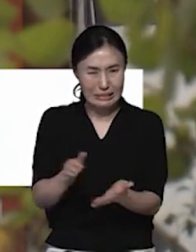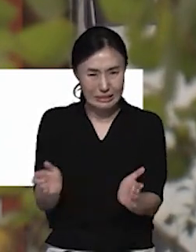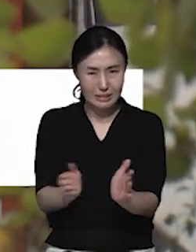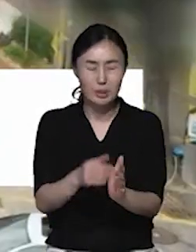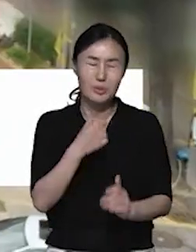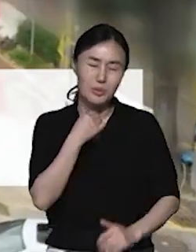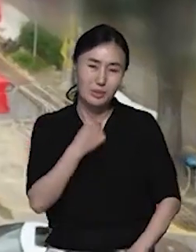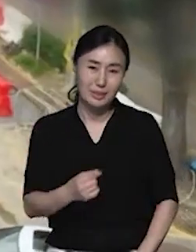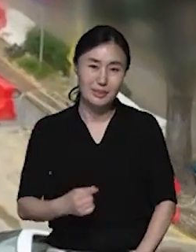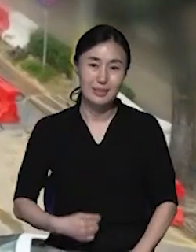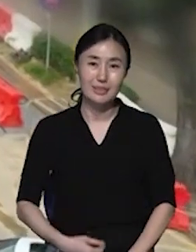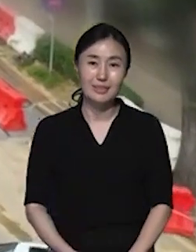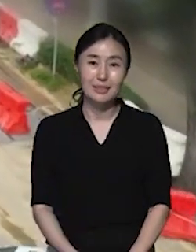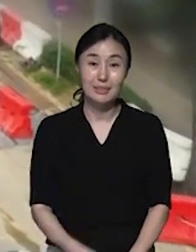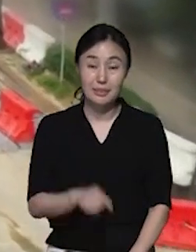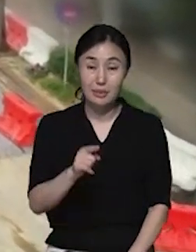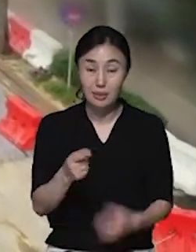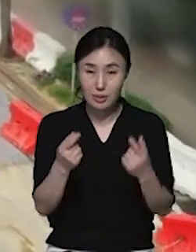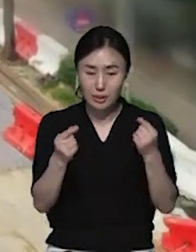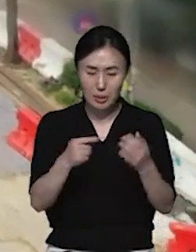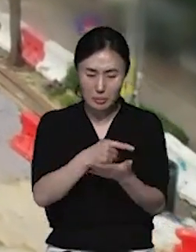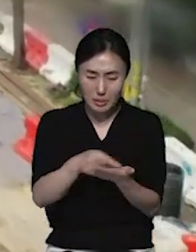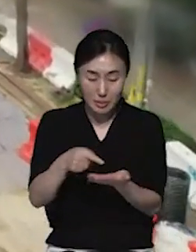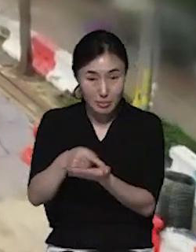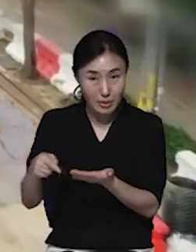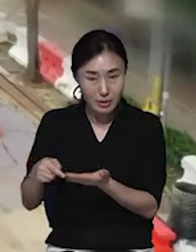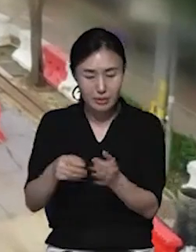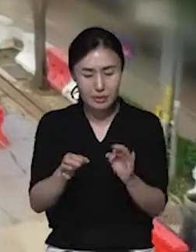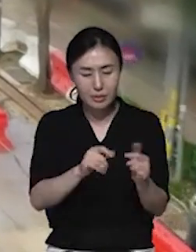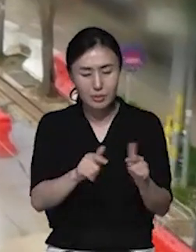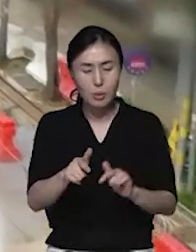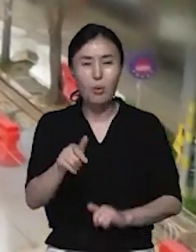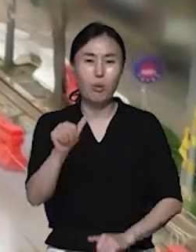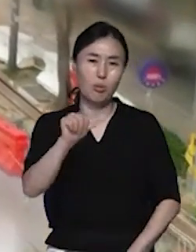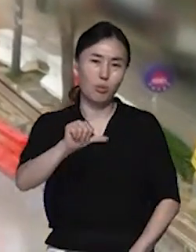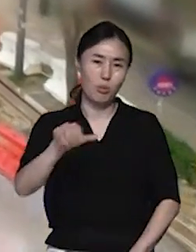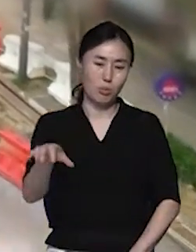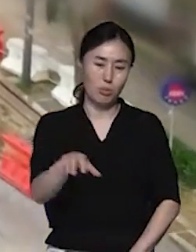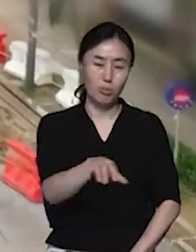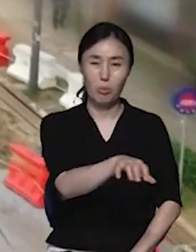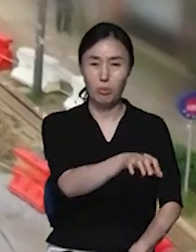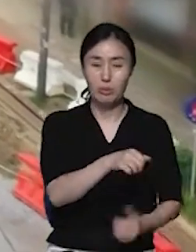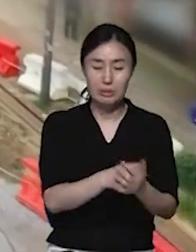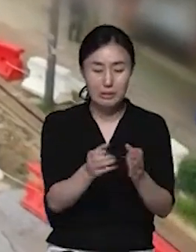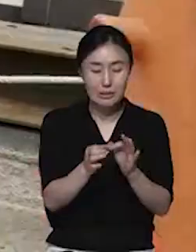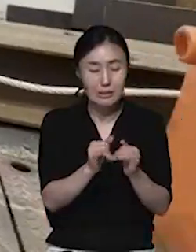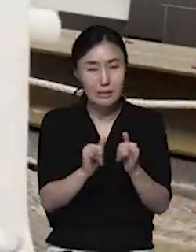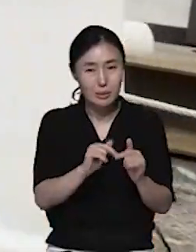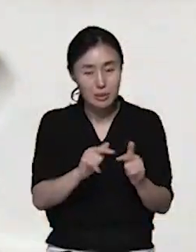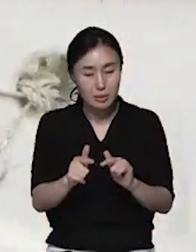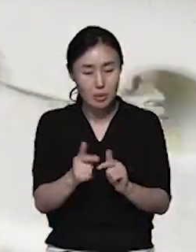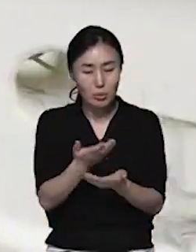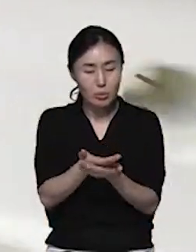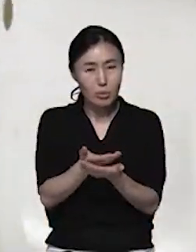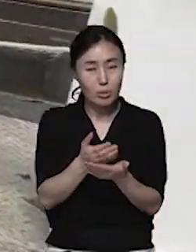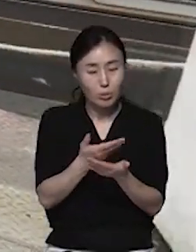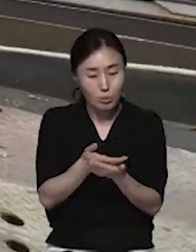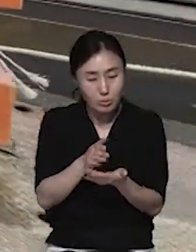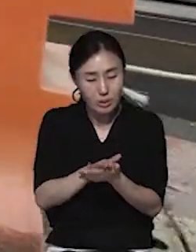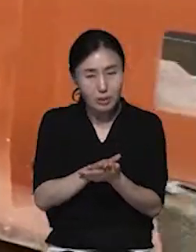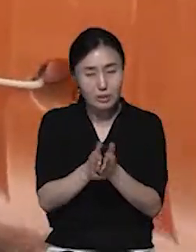있어요. 이렇게 피해를 본 상점만 모두 5곳. 상인들은 공사가 언제